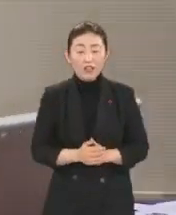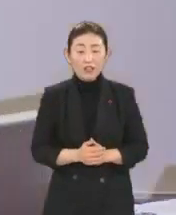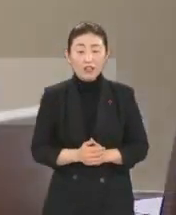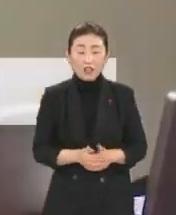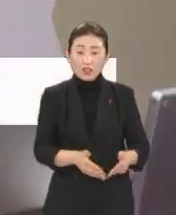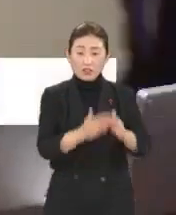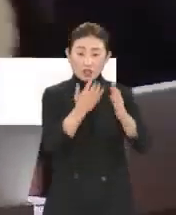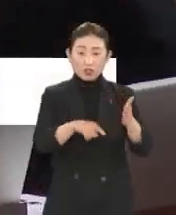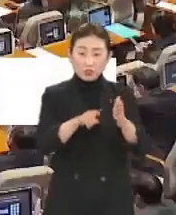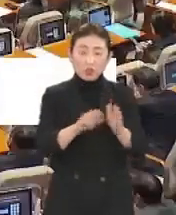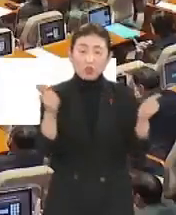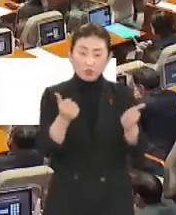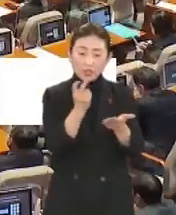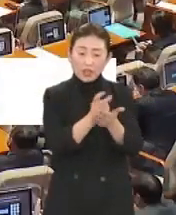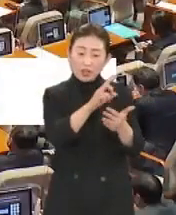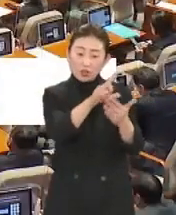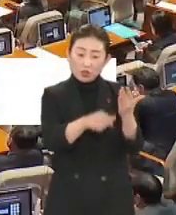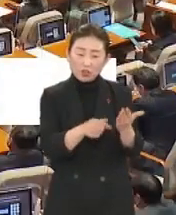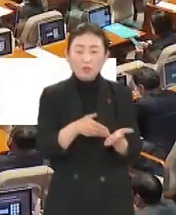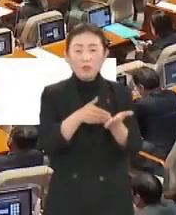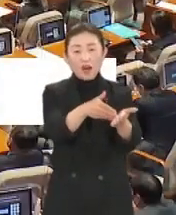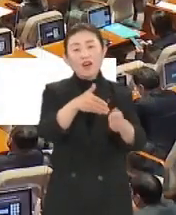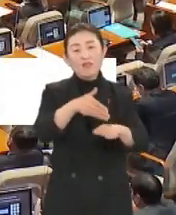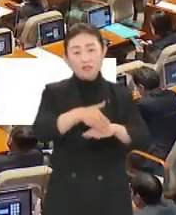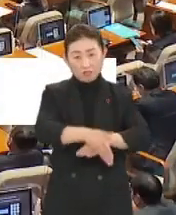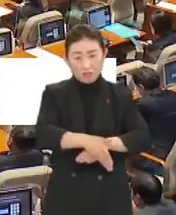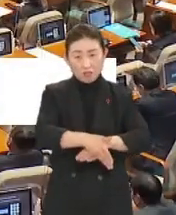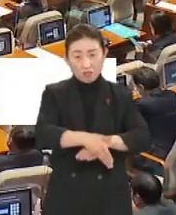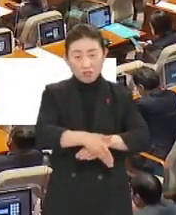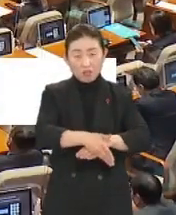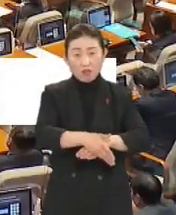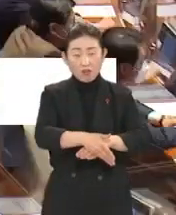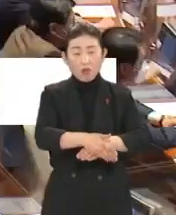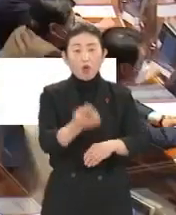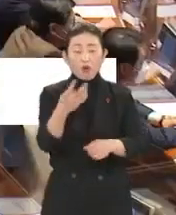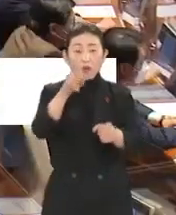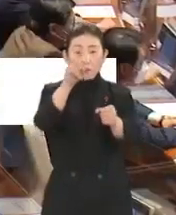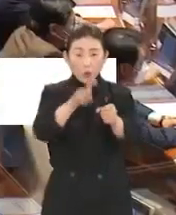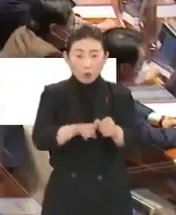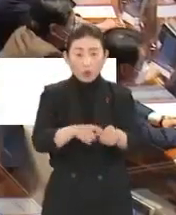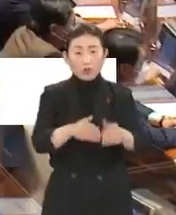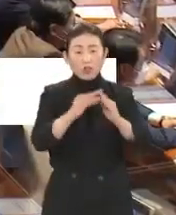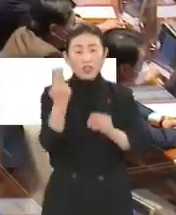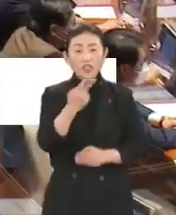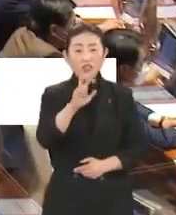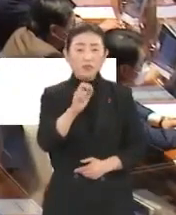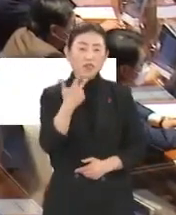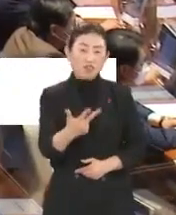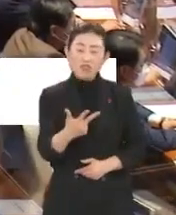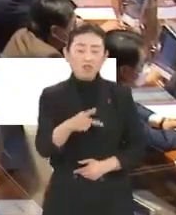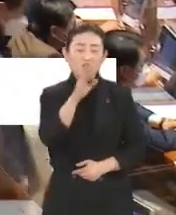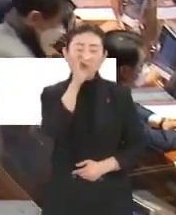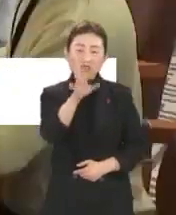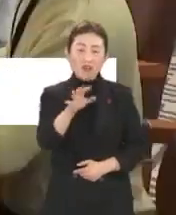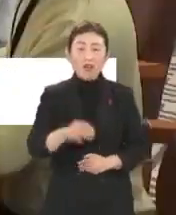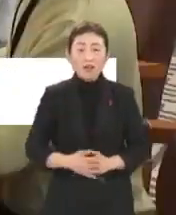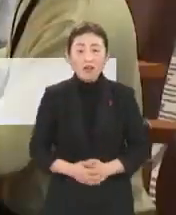의사당 설치를 위한 국회 규칙 발의가 늦어지면서 결국 당초 목표로 잡았던 2027년 완공은